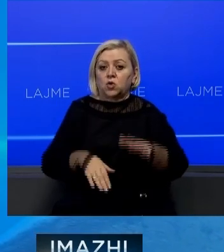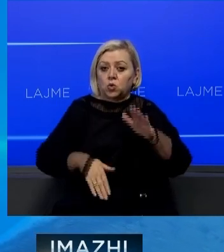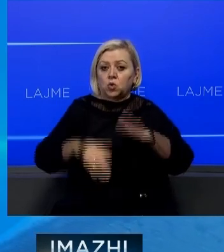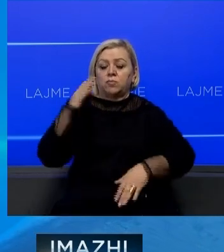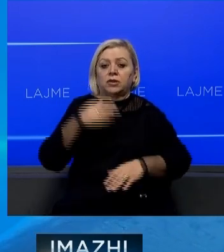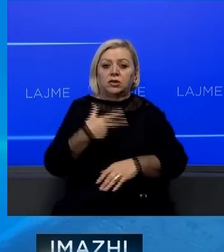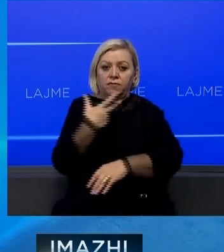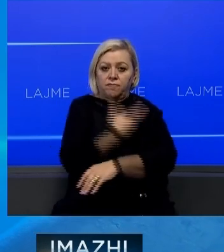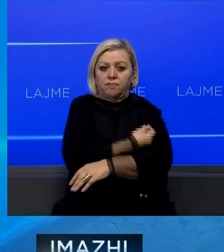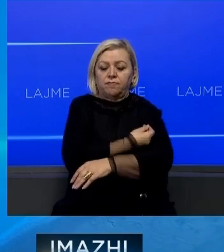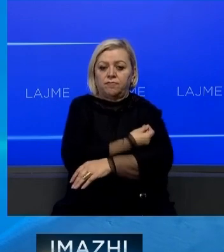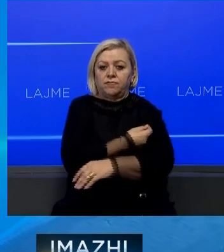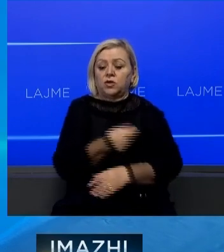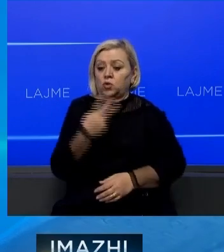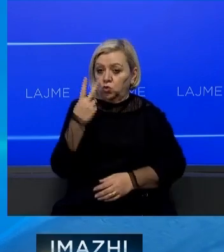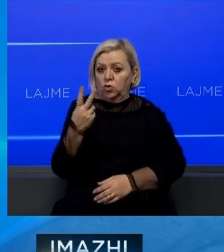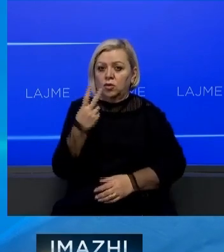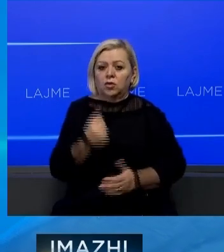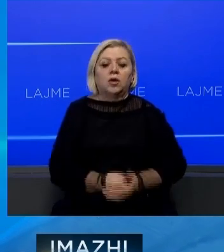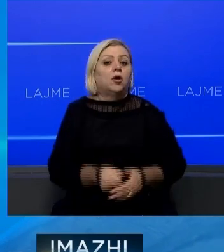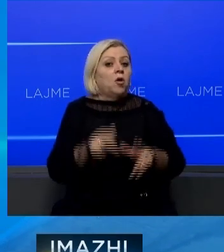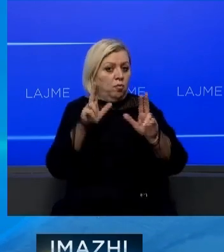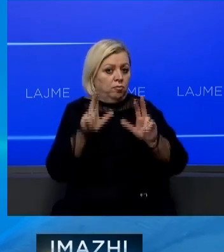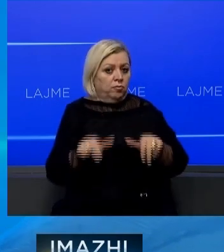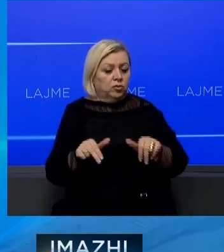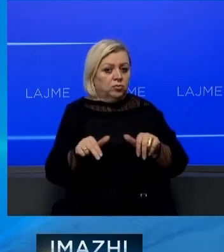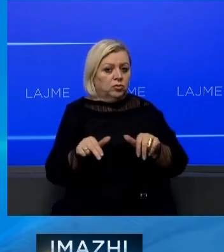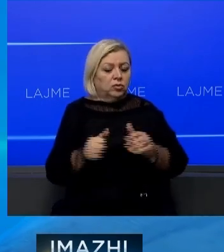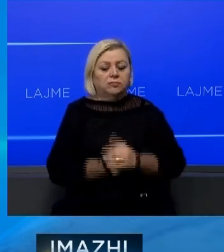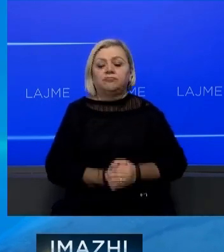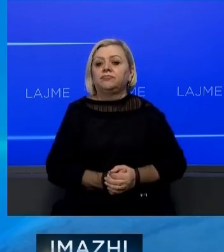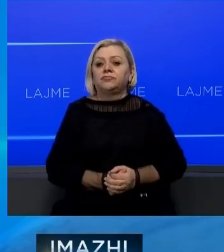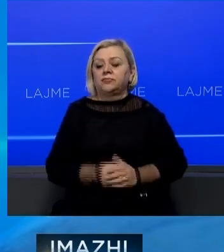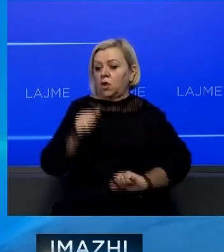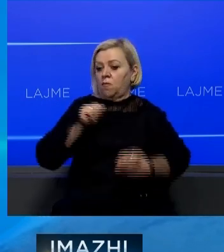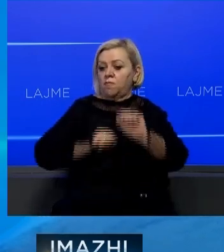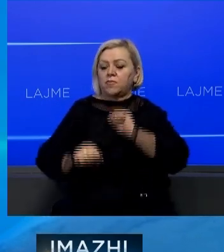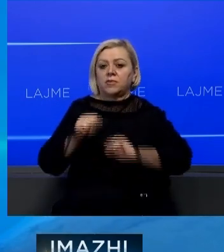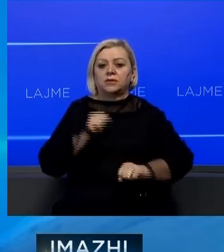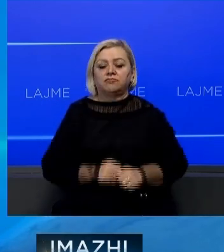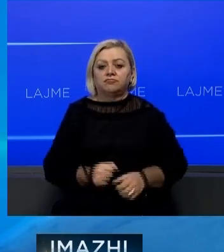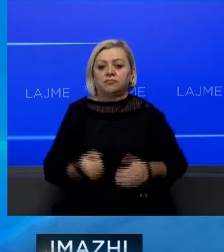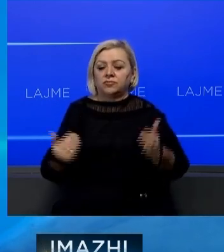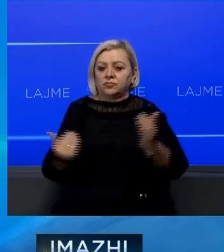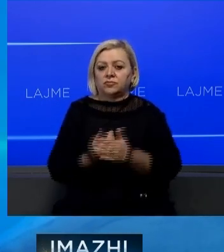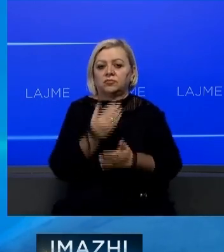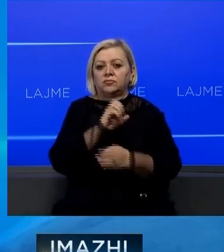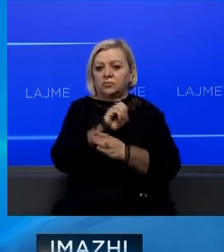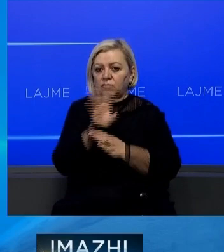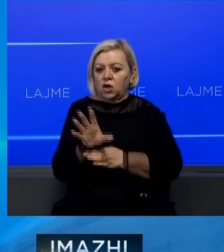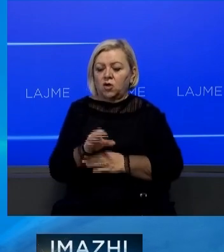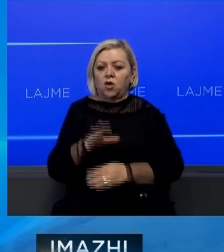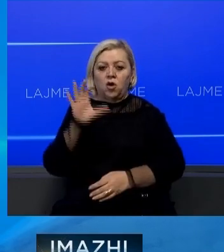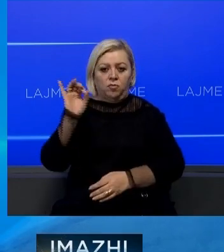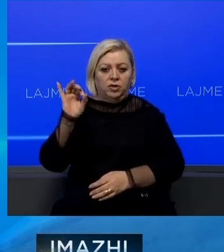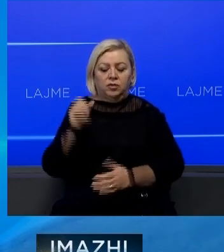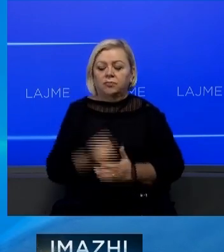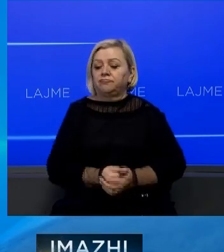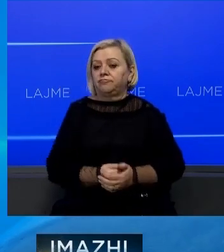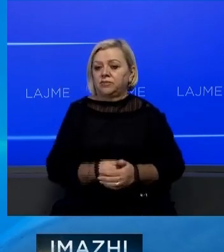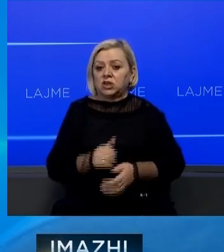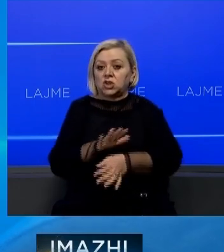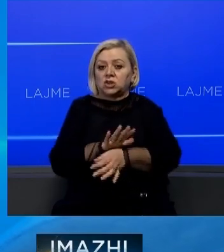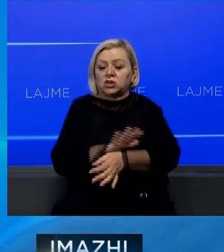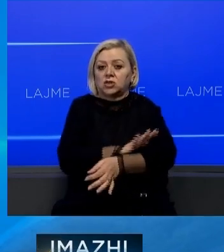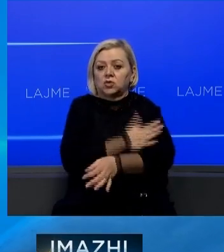të vaksinuarve me dy vaksinat mund të jetë njëri ndër faktorët mbrojtës të variantit të ri COVID-Omicron. Shqetësuese pra